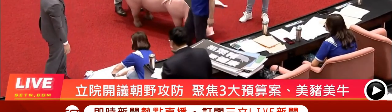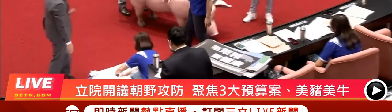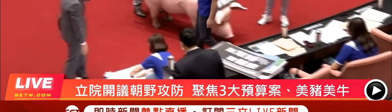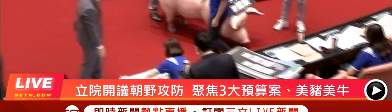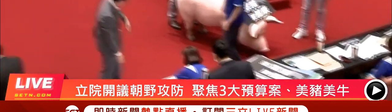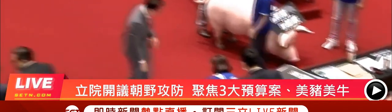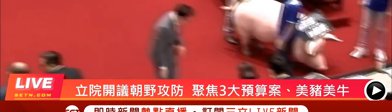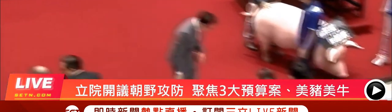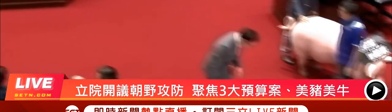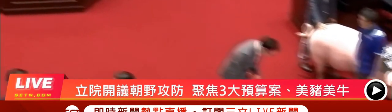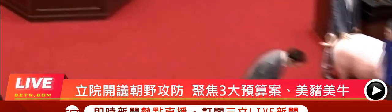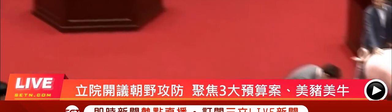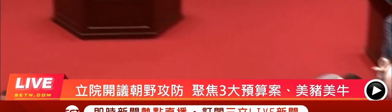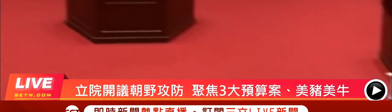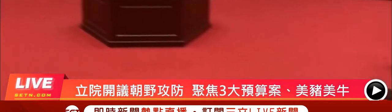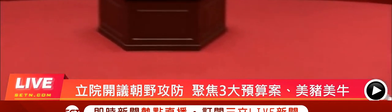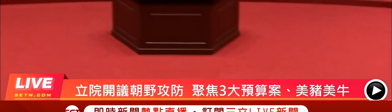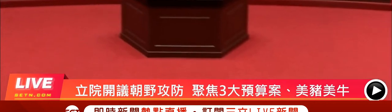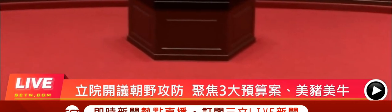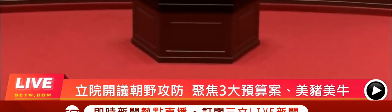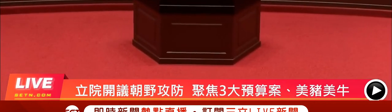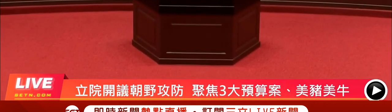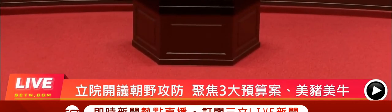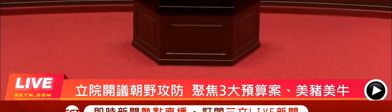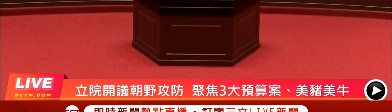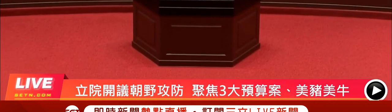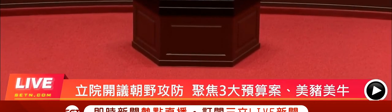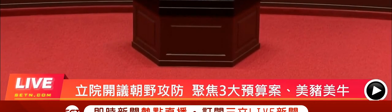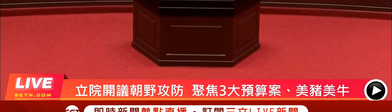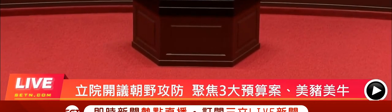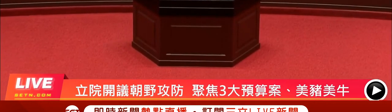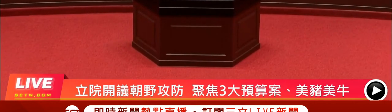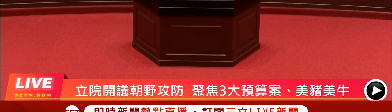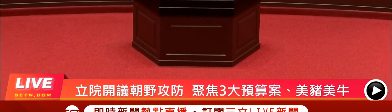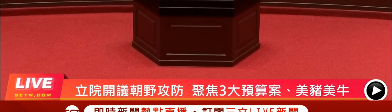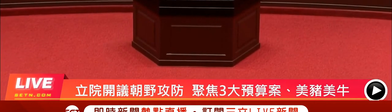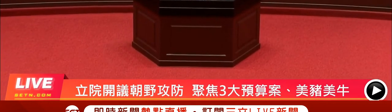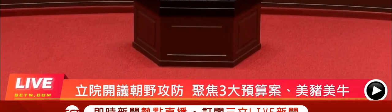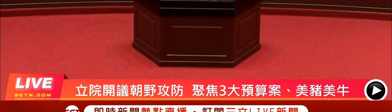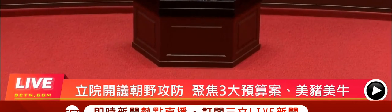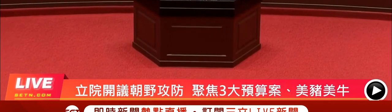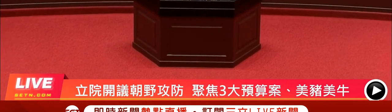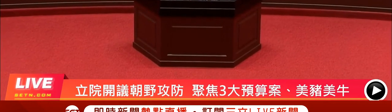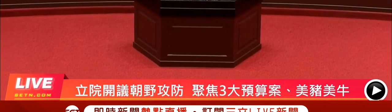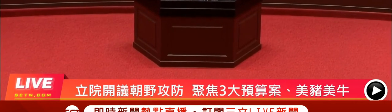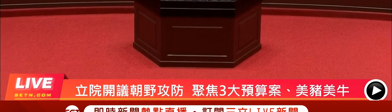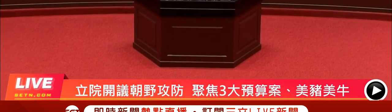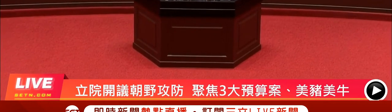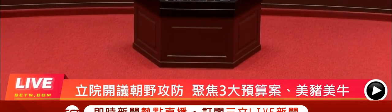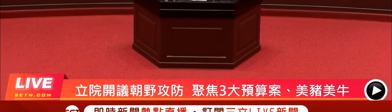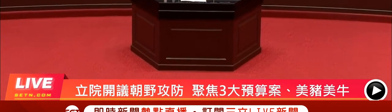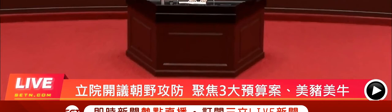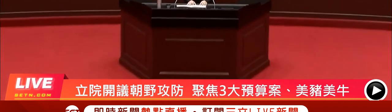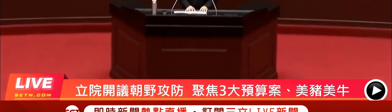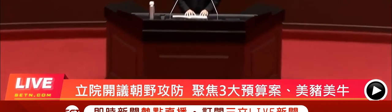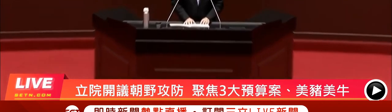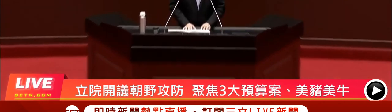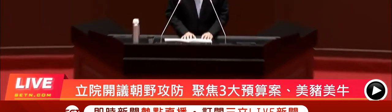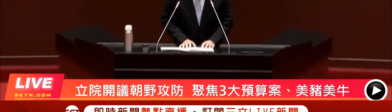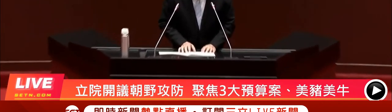尤院长、各位委员先进，大家好。正常应贵会贵院邀请，